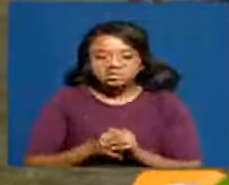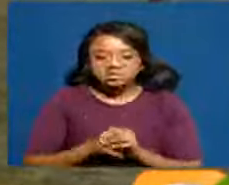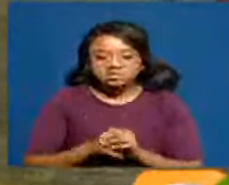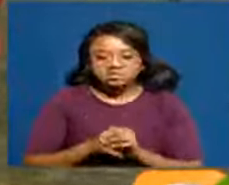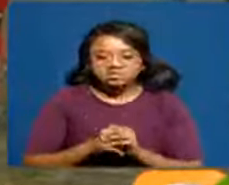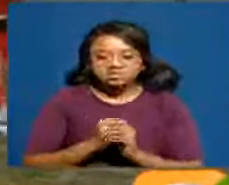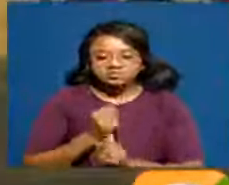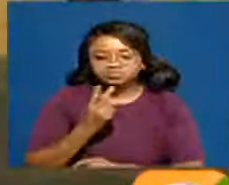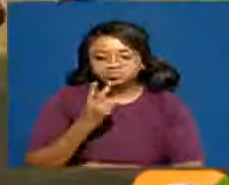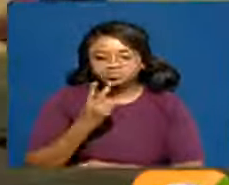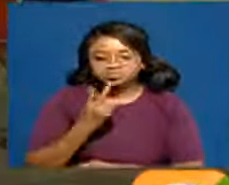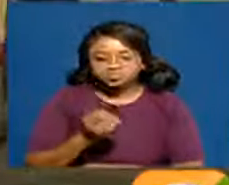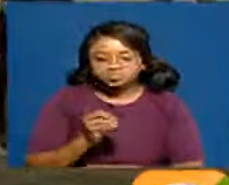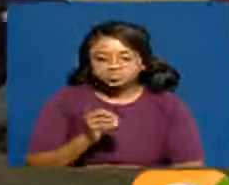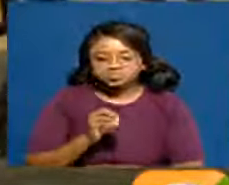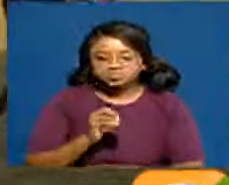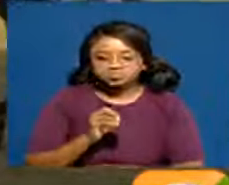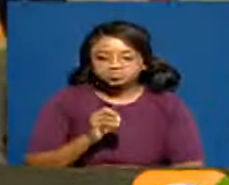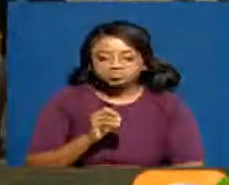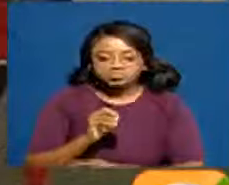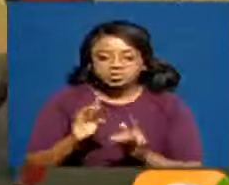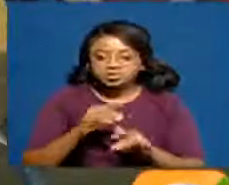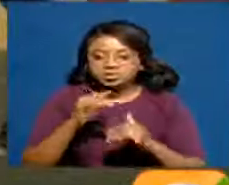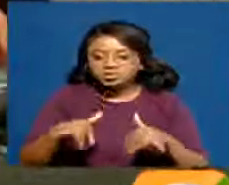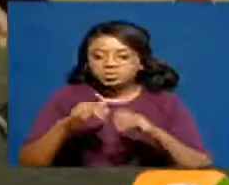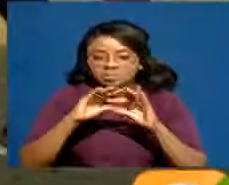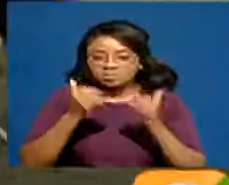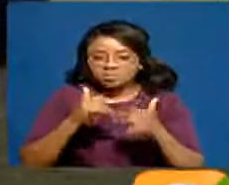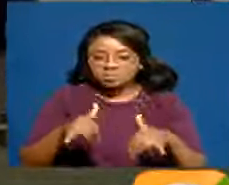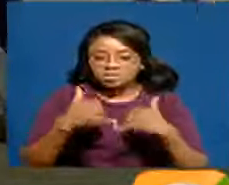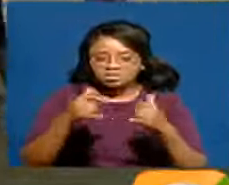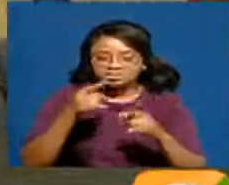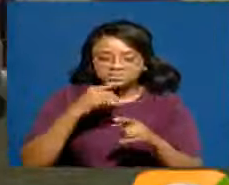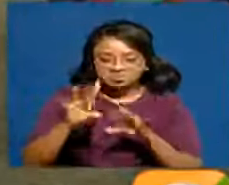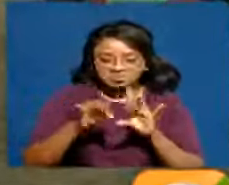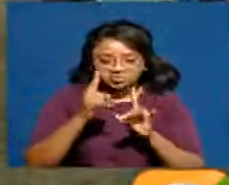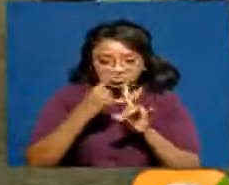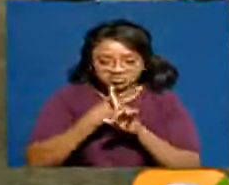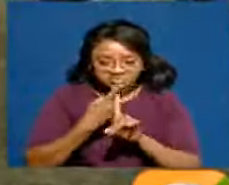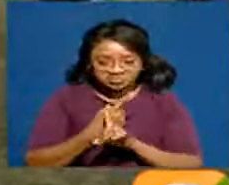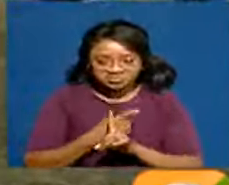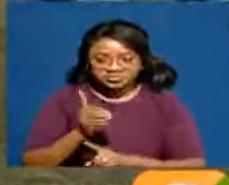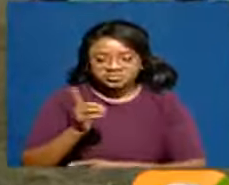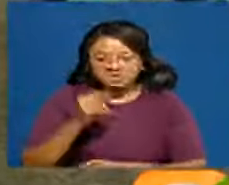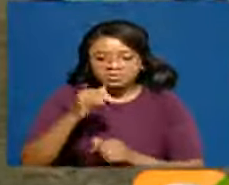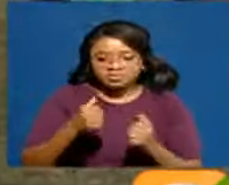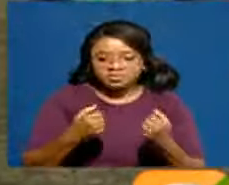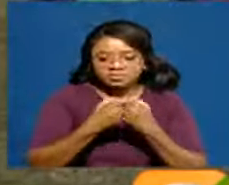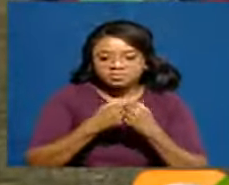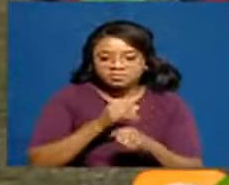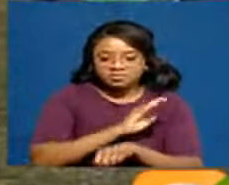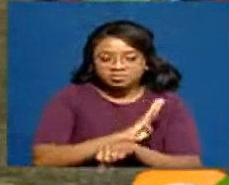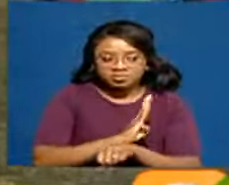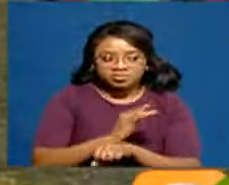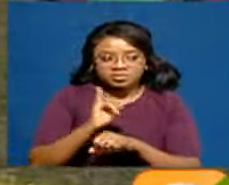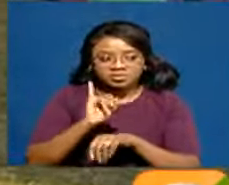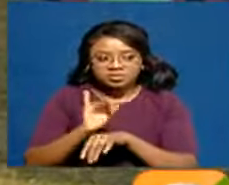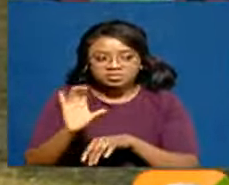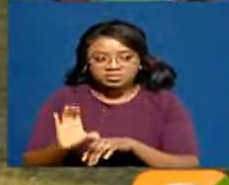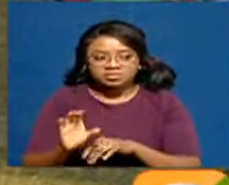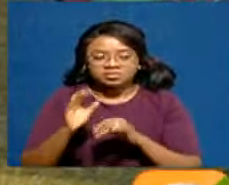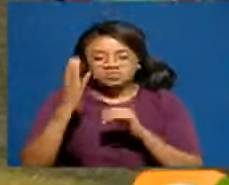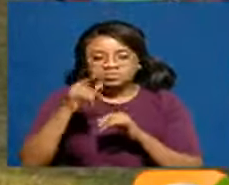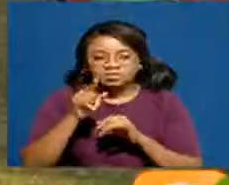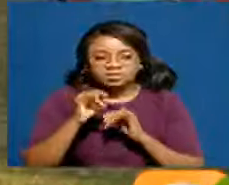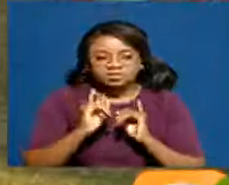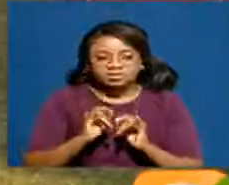Kocha Firat anasema huenda akahitaji wachezaji tofauti kwa ajili ya mchezo wa Burundi na Ivory Coast. Kikosi cha kwanza